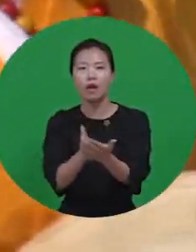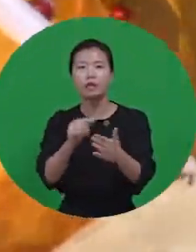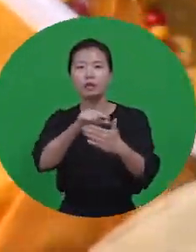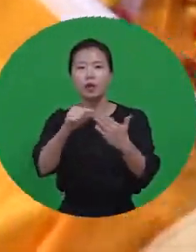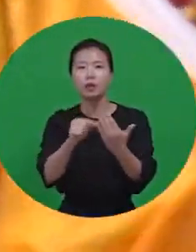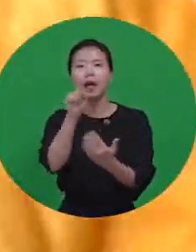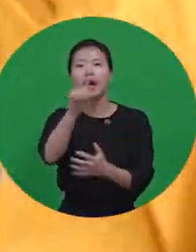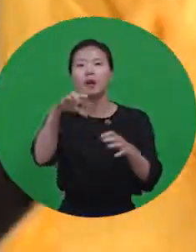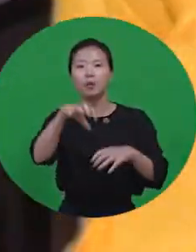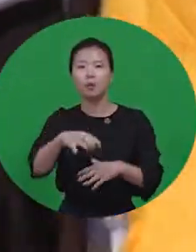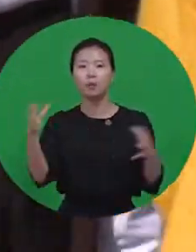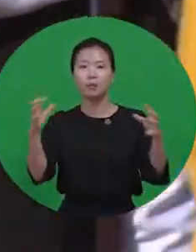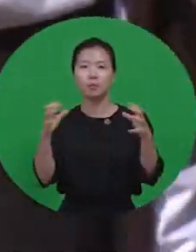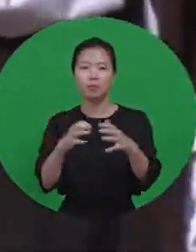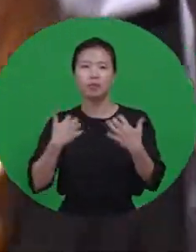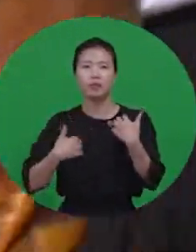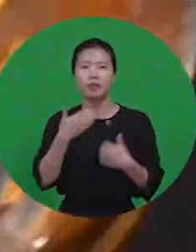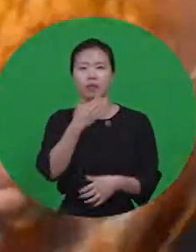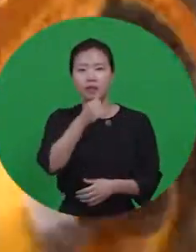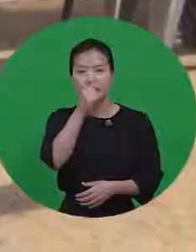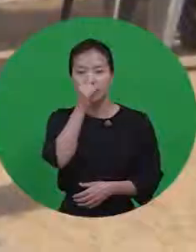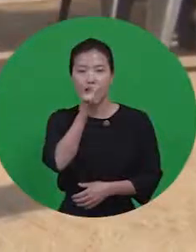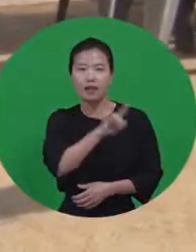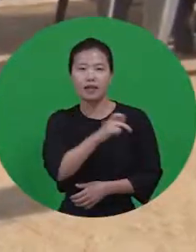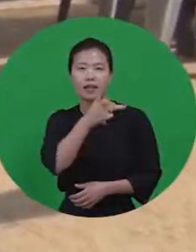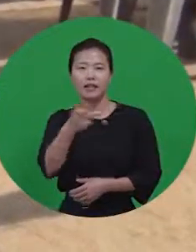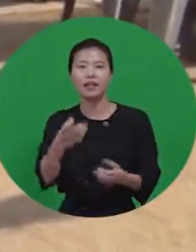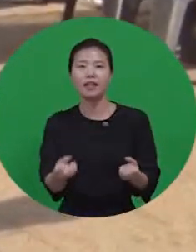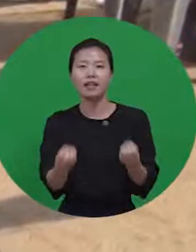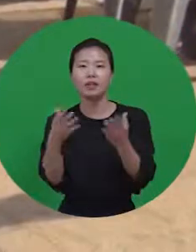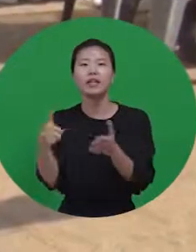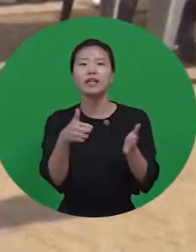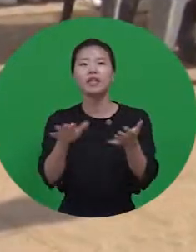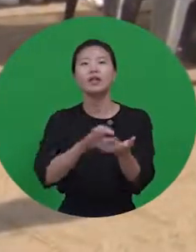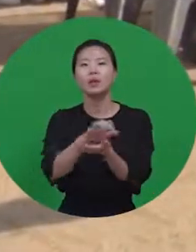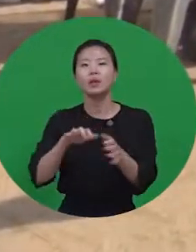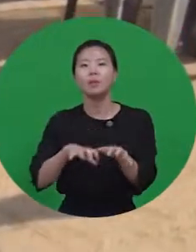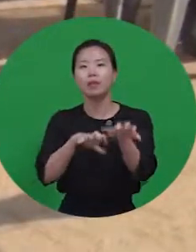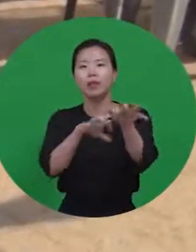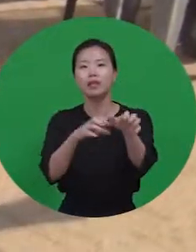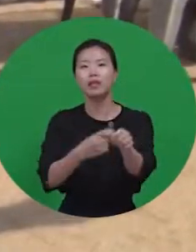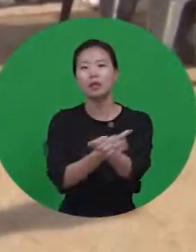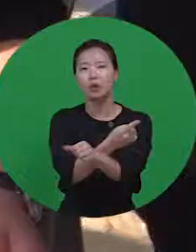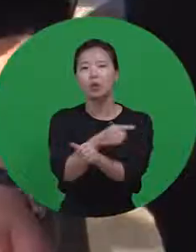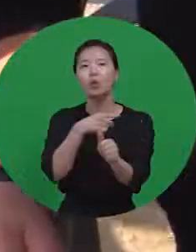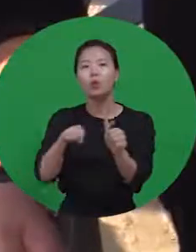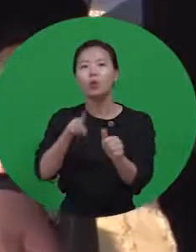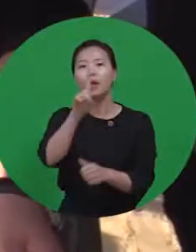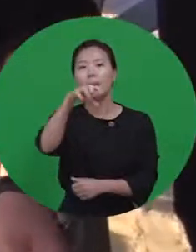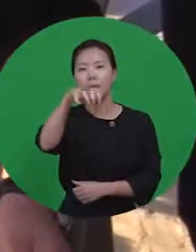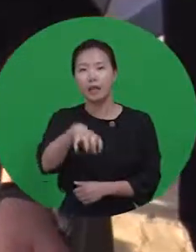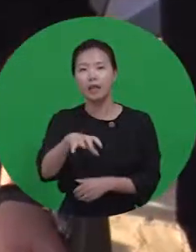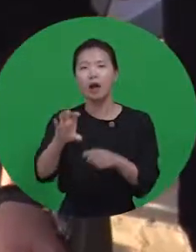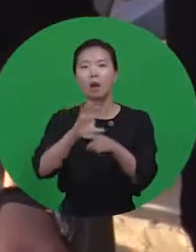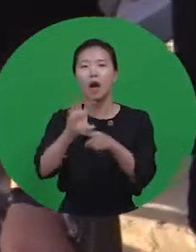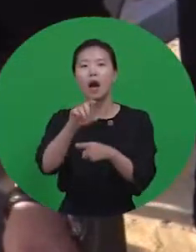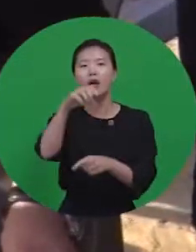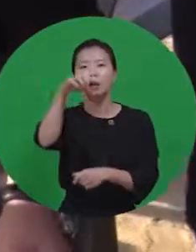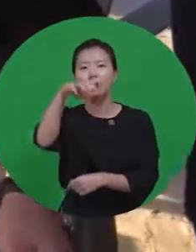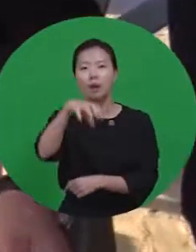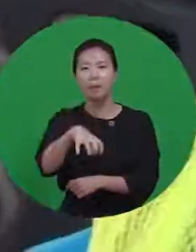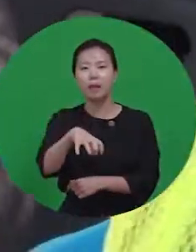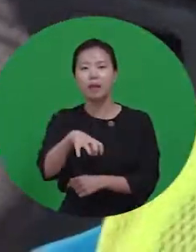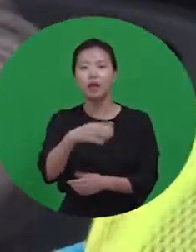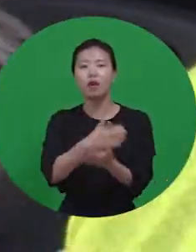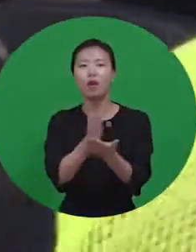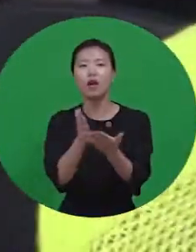다양한 프로그램들을 한자리에서 즐길 수 있도록 메인 행사인 길놀이 퍼레이드 외에도 교육 한마당과 과학 축전